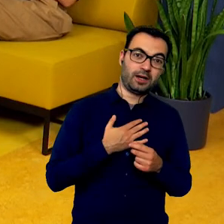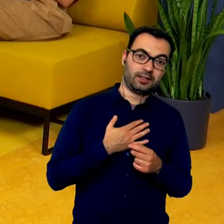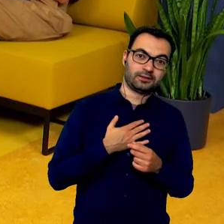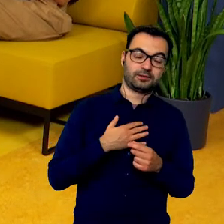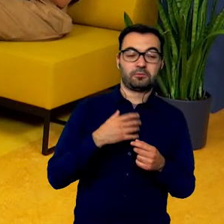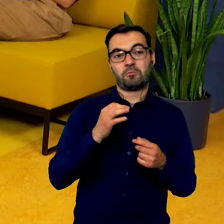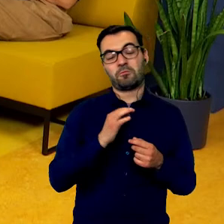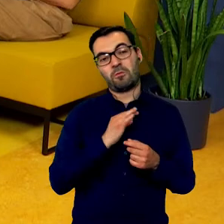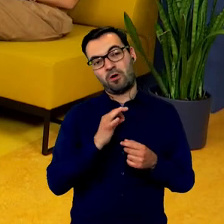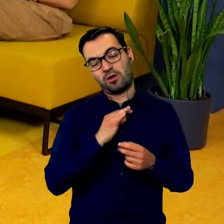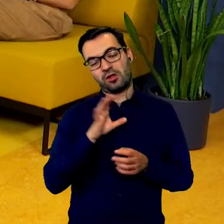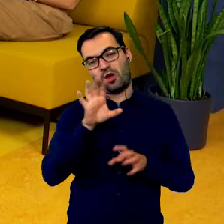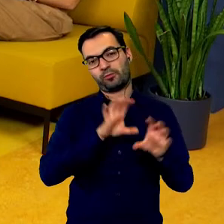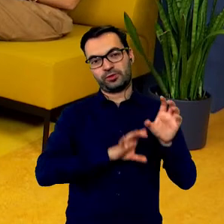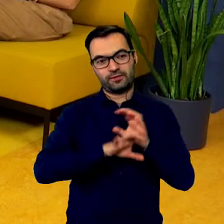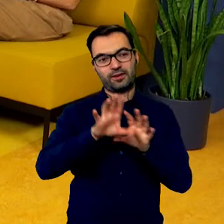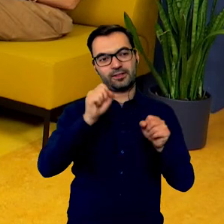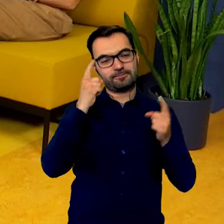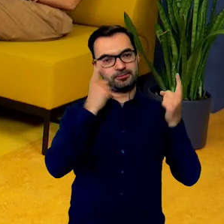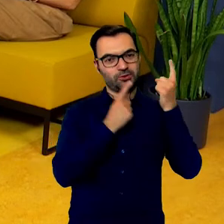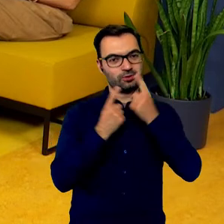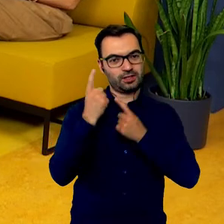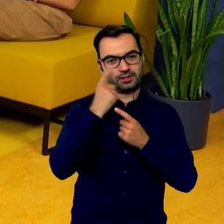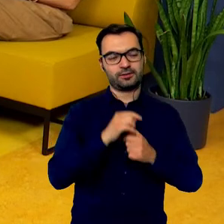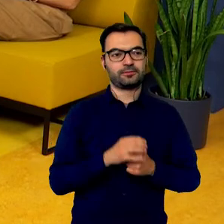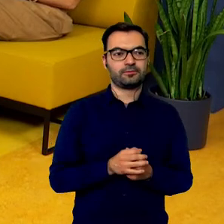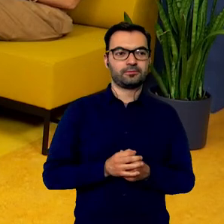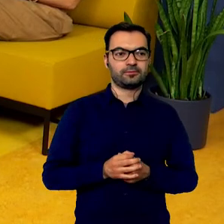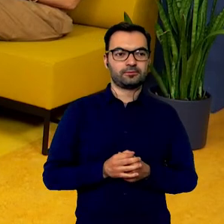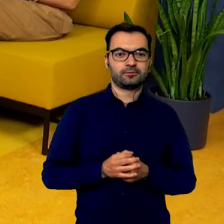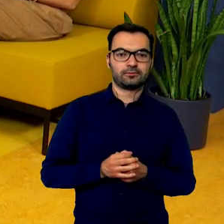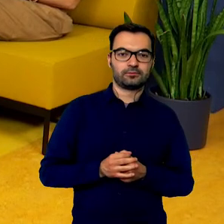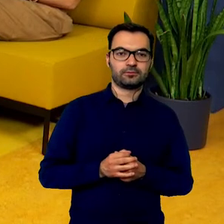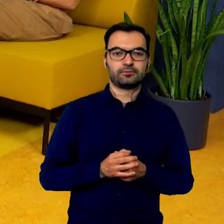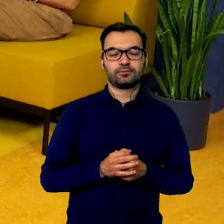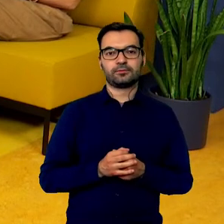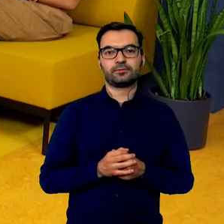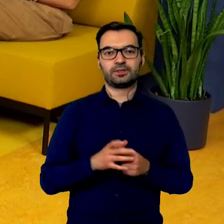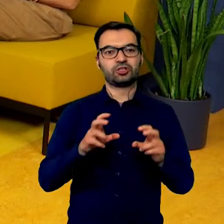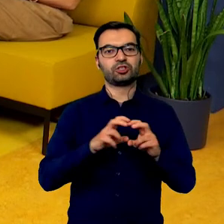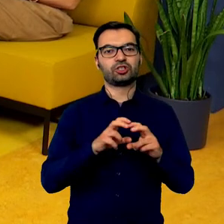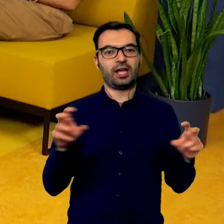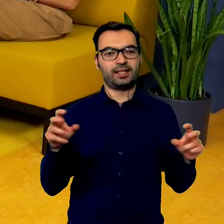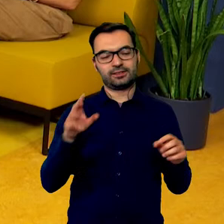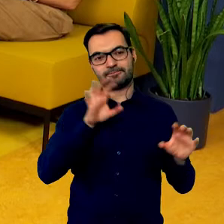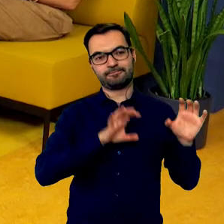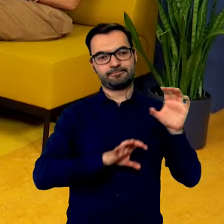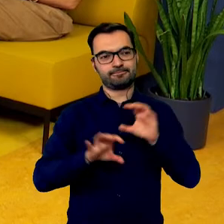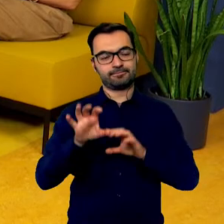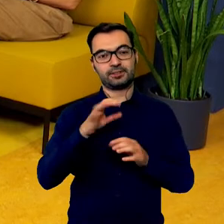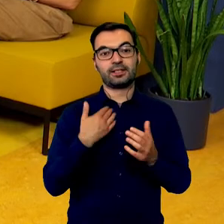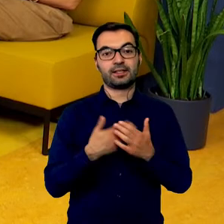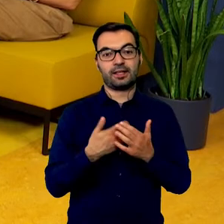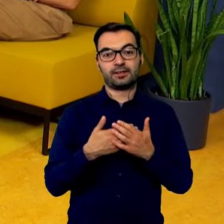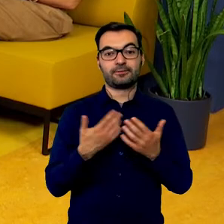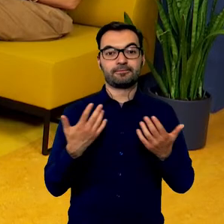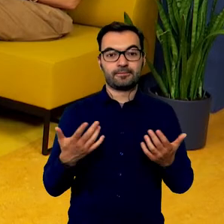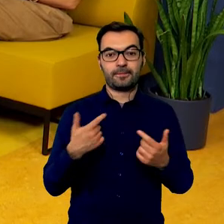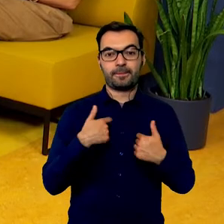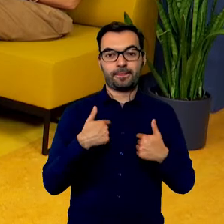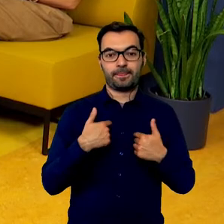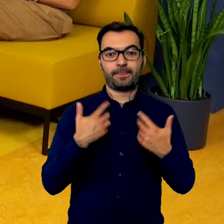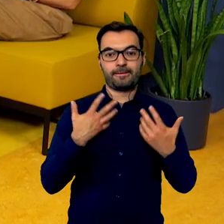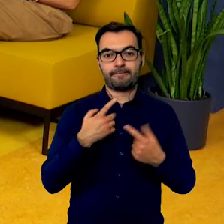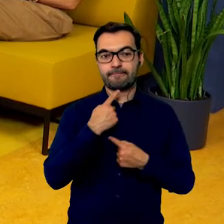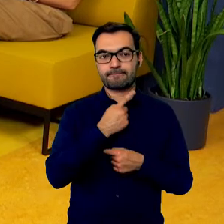jeżeli chodzi o patrzenie na to, co pani zdecydowała się opublikować, jest właśnie ta perspektywa czasowa. To zawsze dlatego też